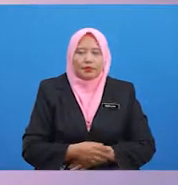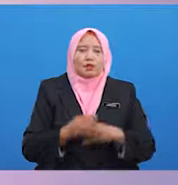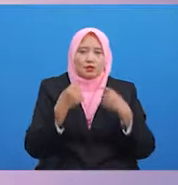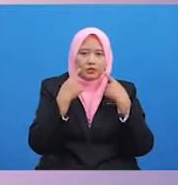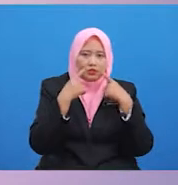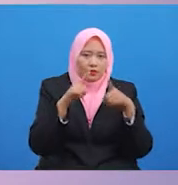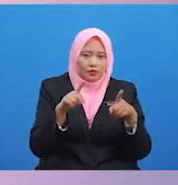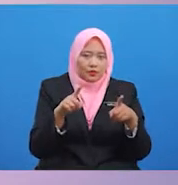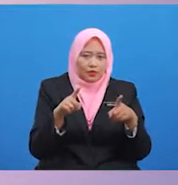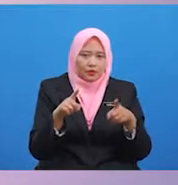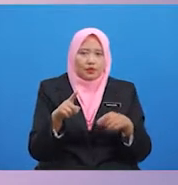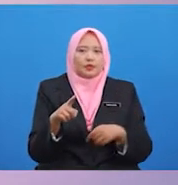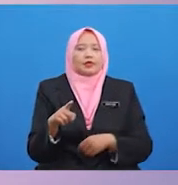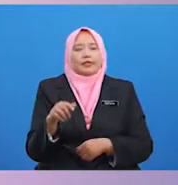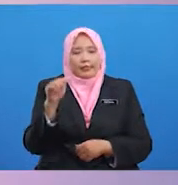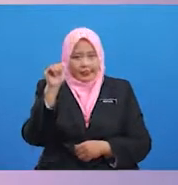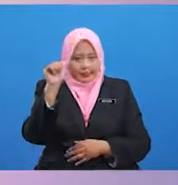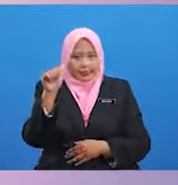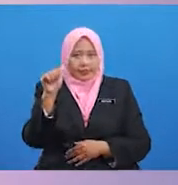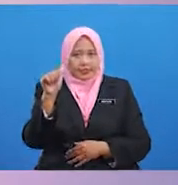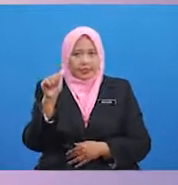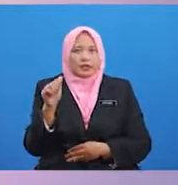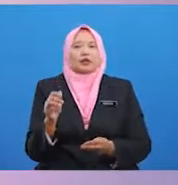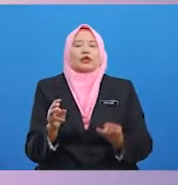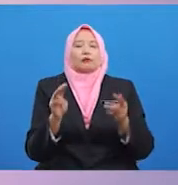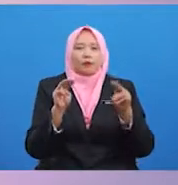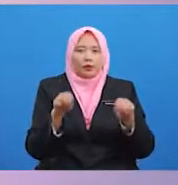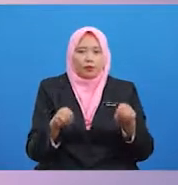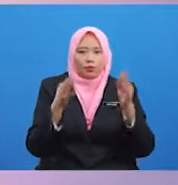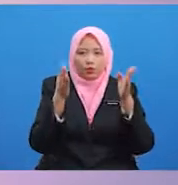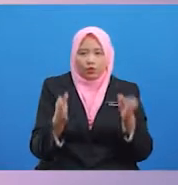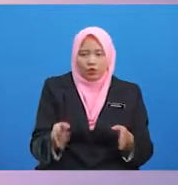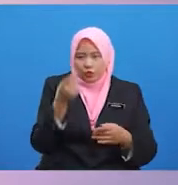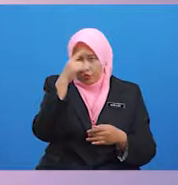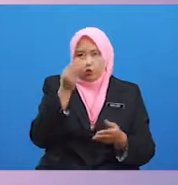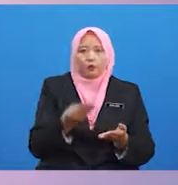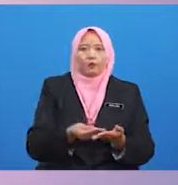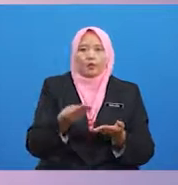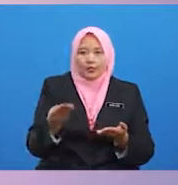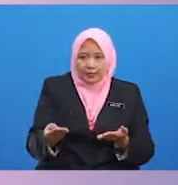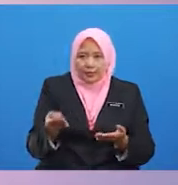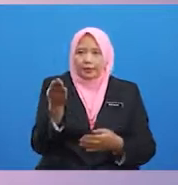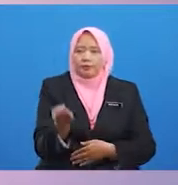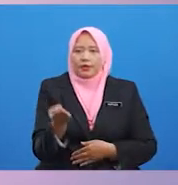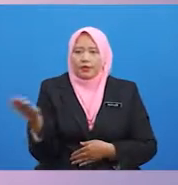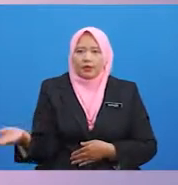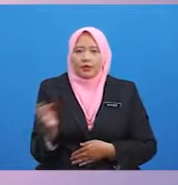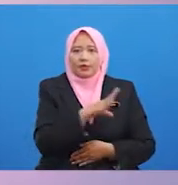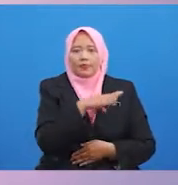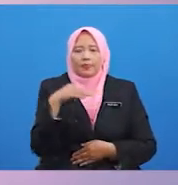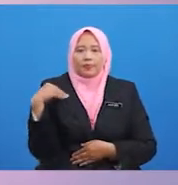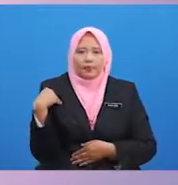Jawapannya ialah A. Kemampuan seseorang untuk membeli barangan dan